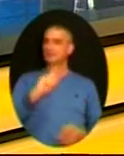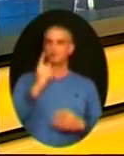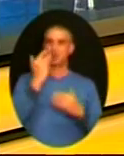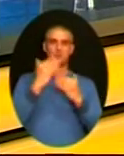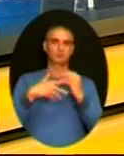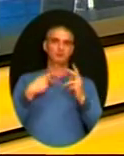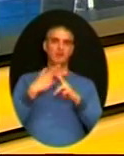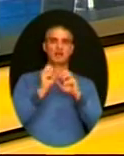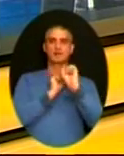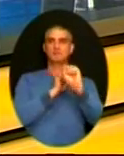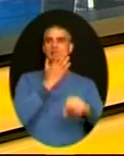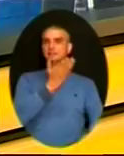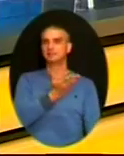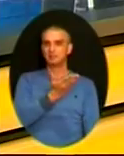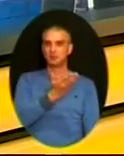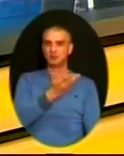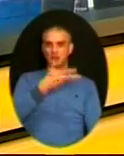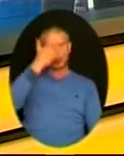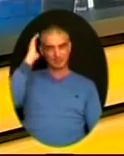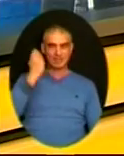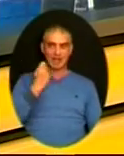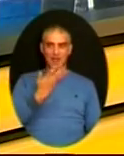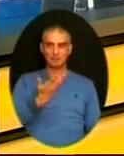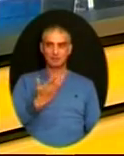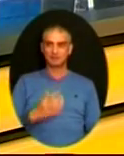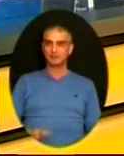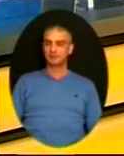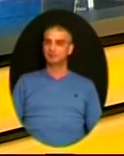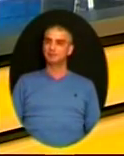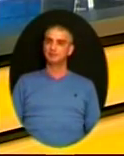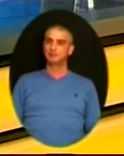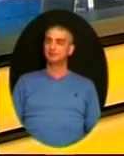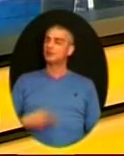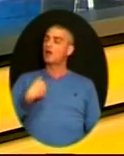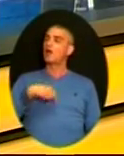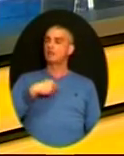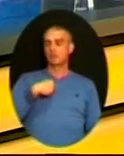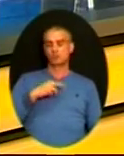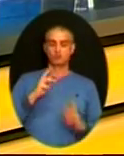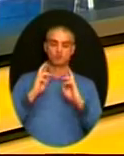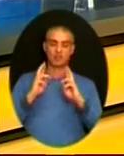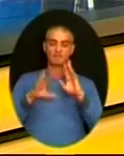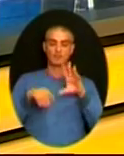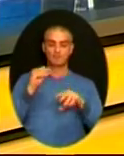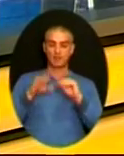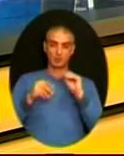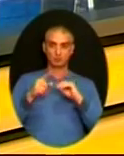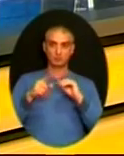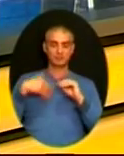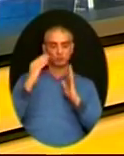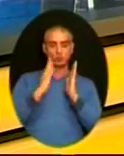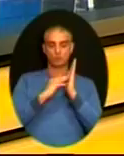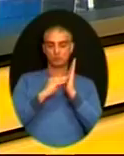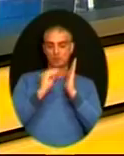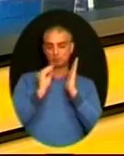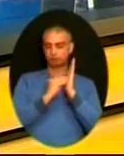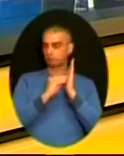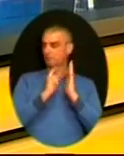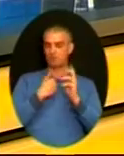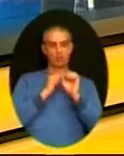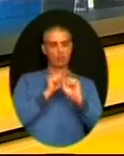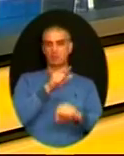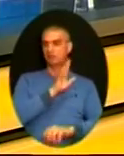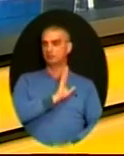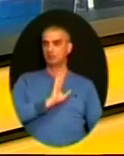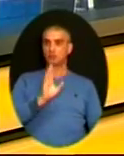בסוף רק מחזקים אותו, את לפיד? אנחנו מקווים שהבחירות יהיו במועדם ולא נחזק